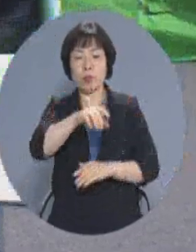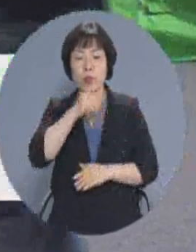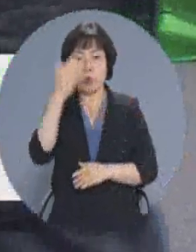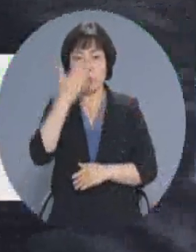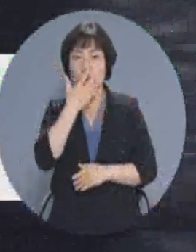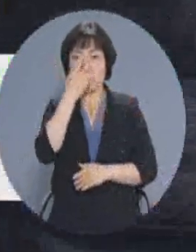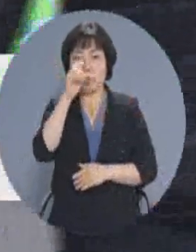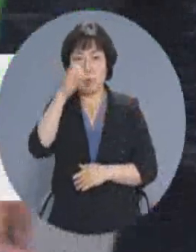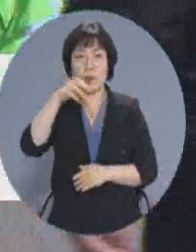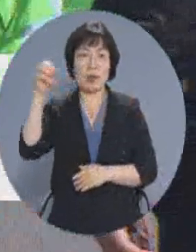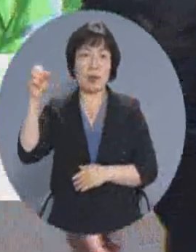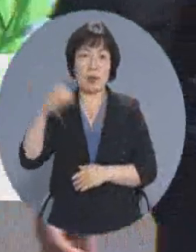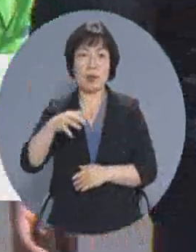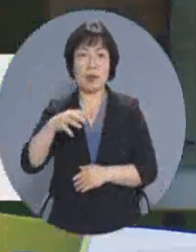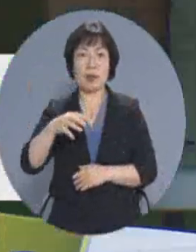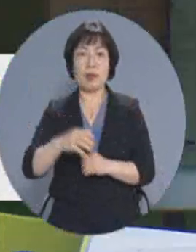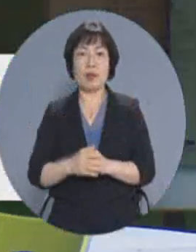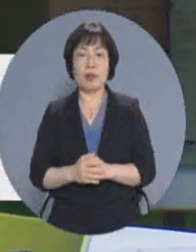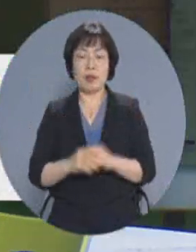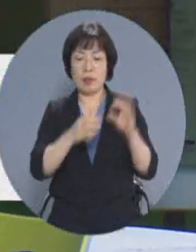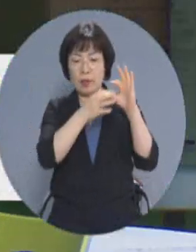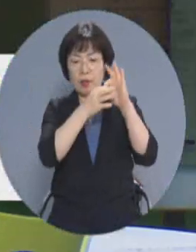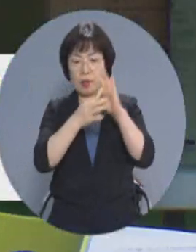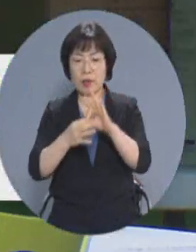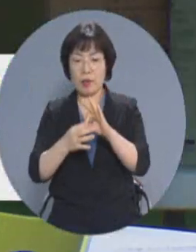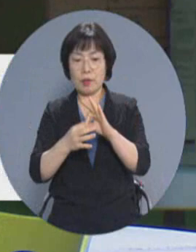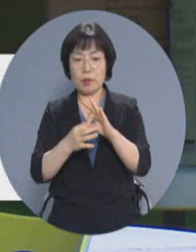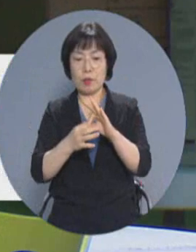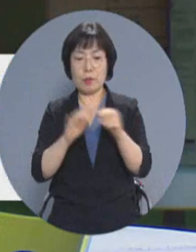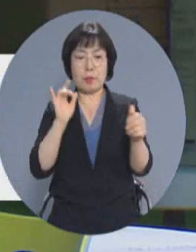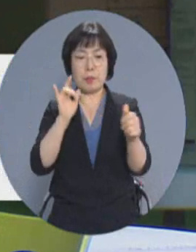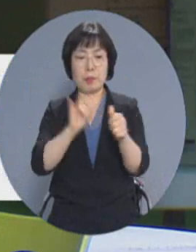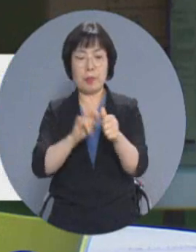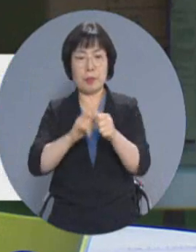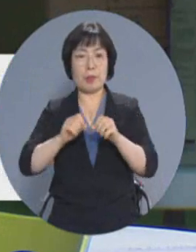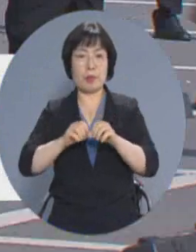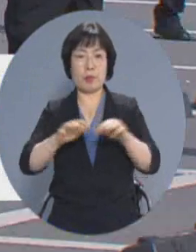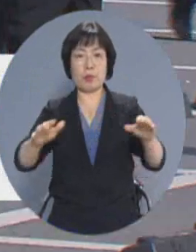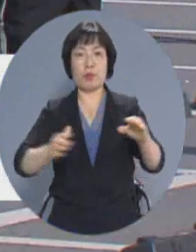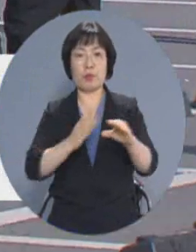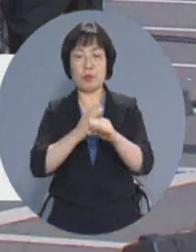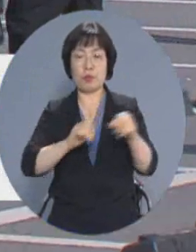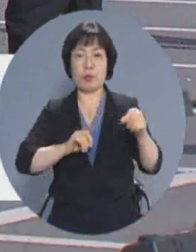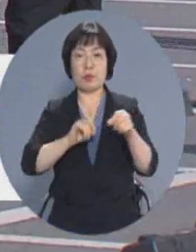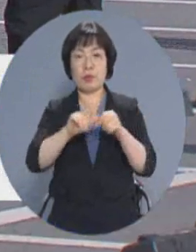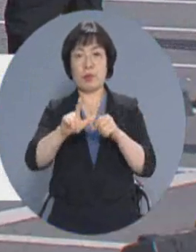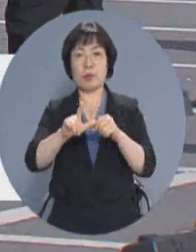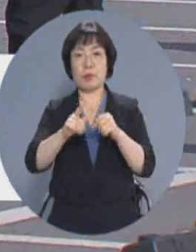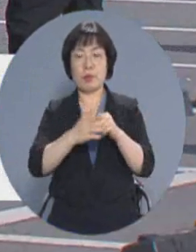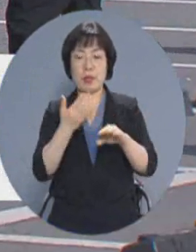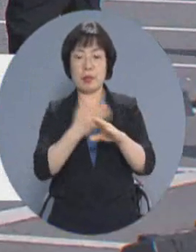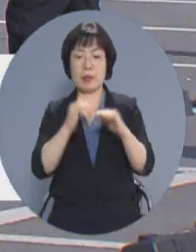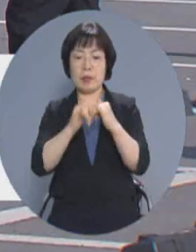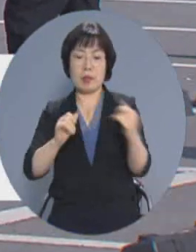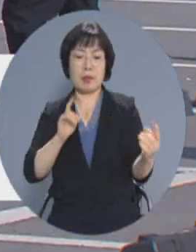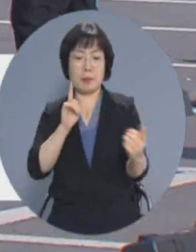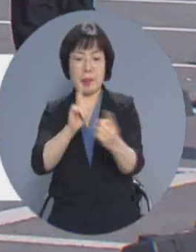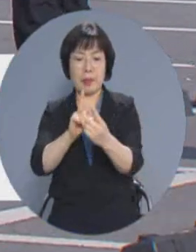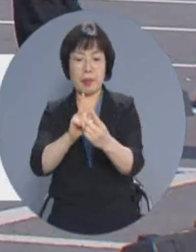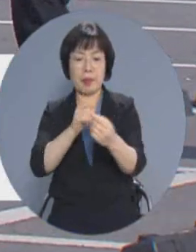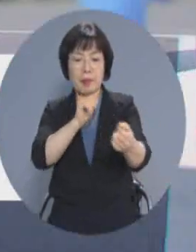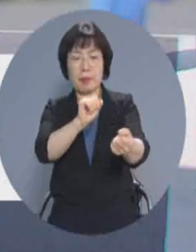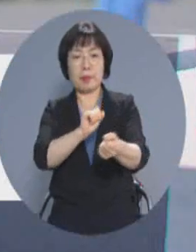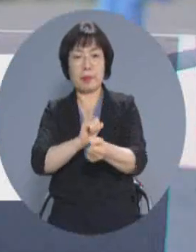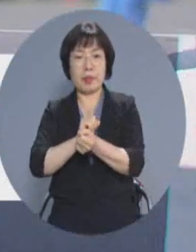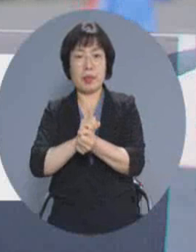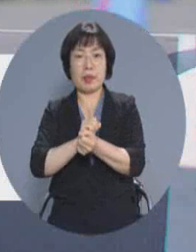여수, 순천, 광양이 지속적으로 환자가 발생하고 있는 상황입니다. 대부분 지금 타인과 지인을